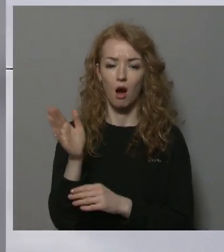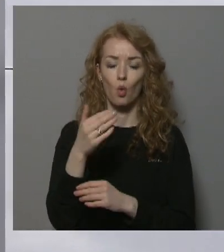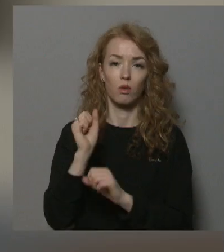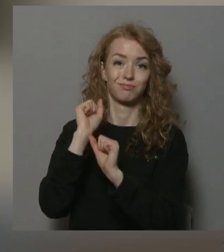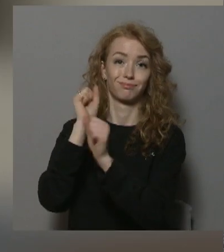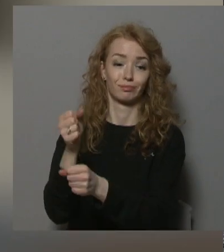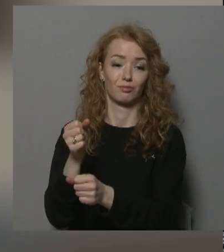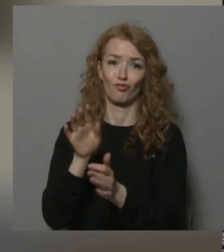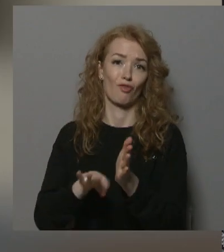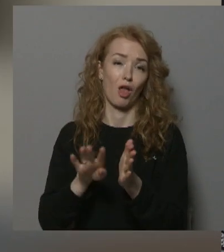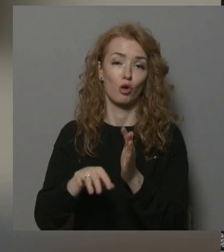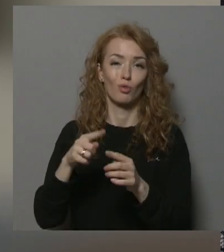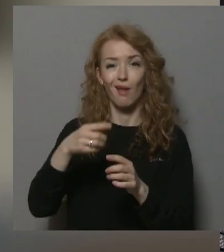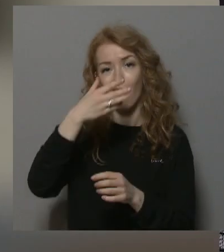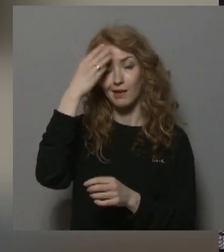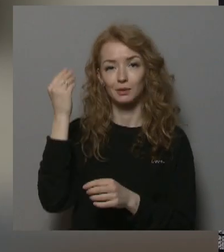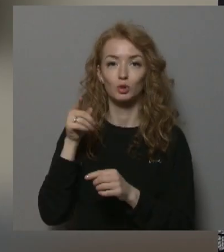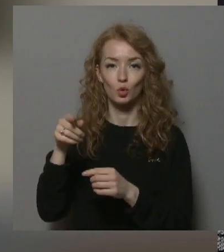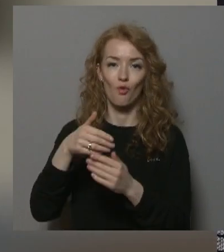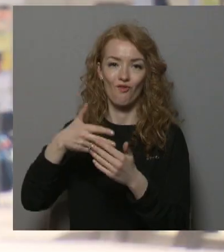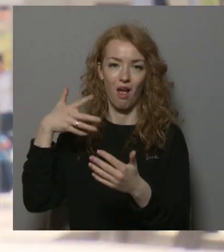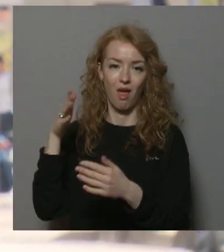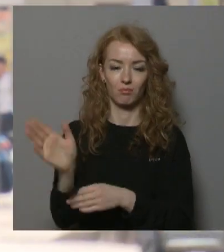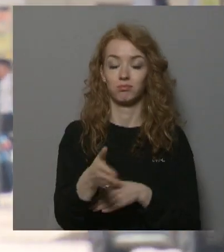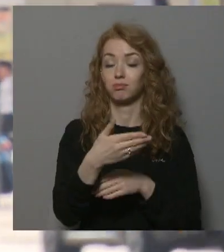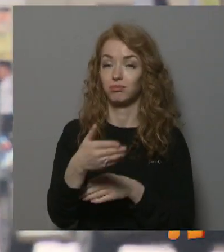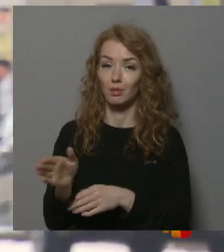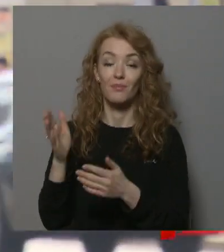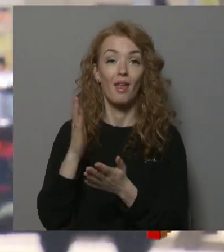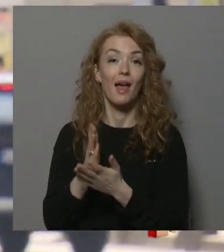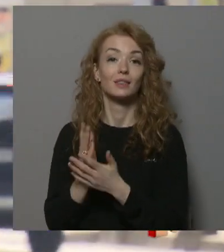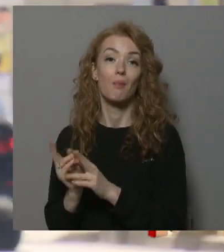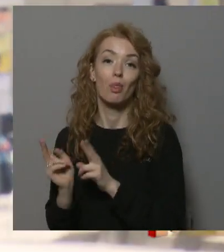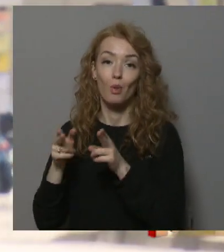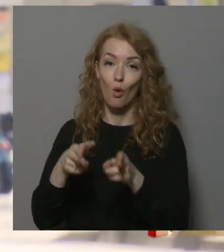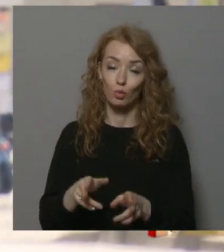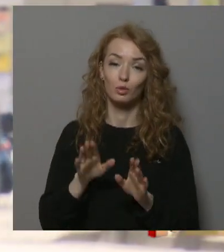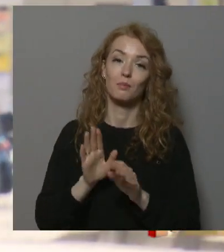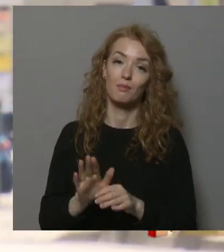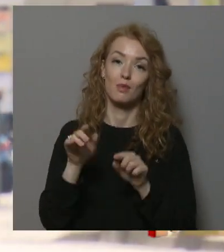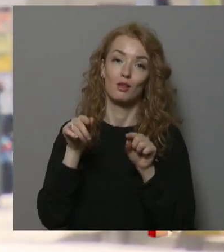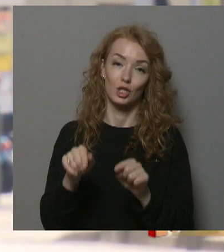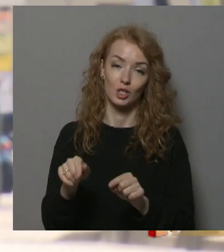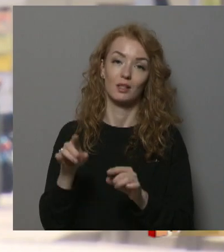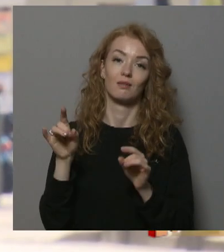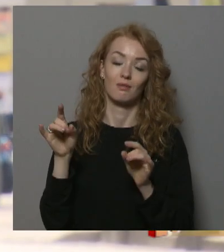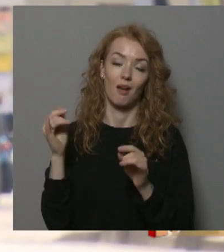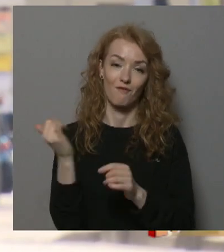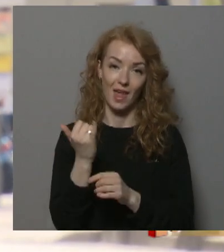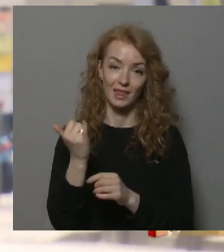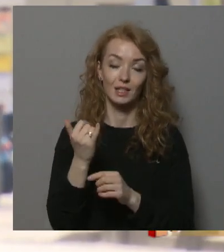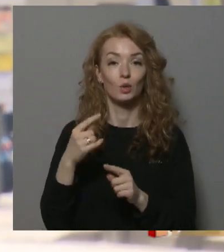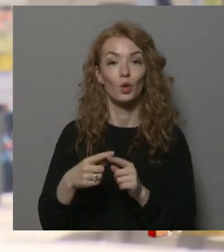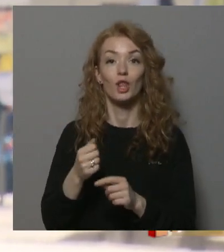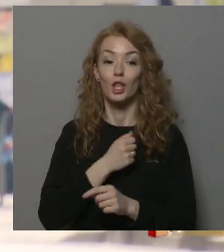statīvā un vienkārši ir aizmirsies to atritināt. Esam atbraukuši pie Kalnciema ielas Ezītes miglā,